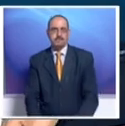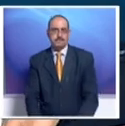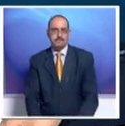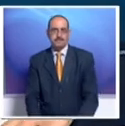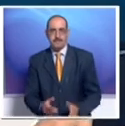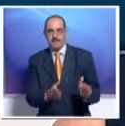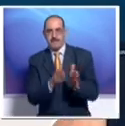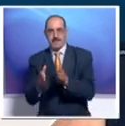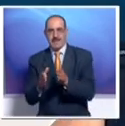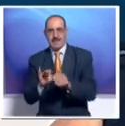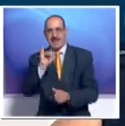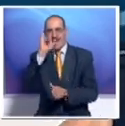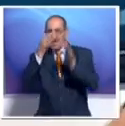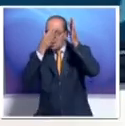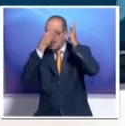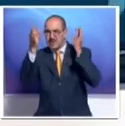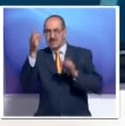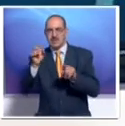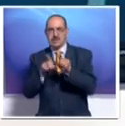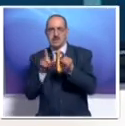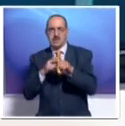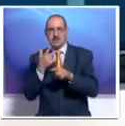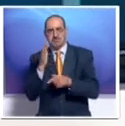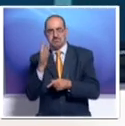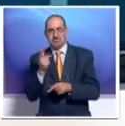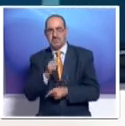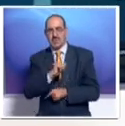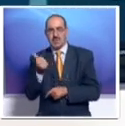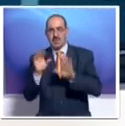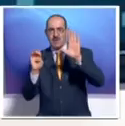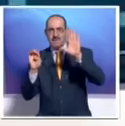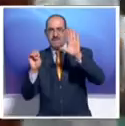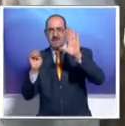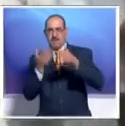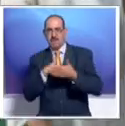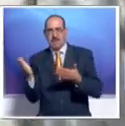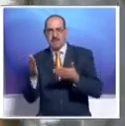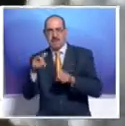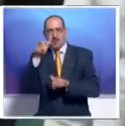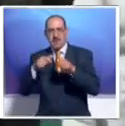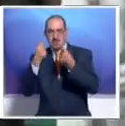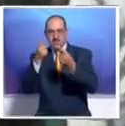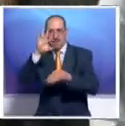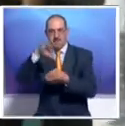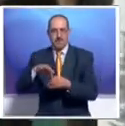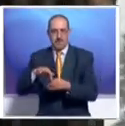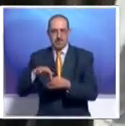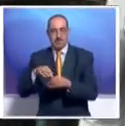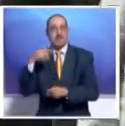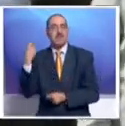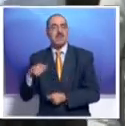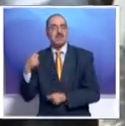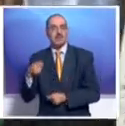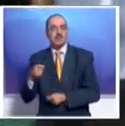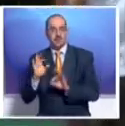في أندونيسيا، يدلي نحو 190 مليون ناخب بأصواتهم في انتخابات الرئاسة